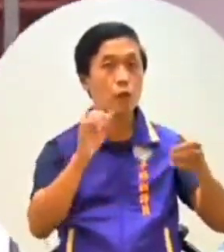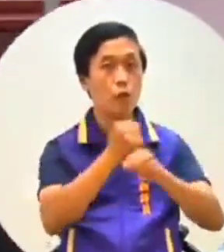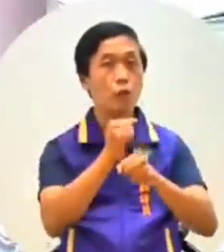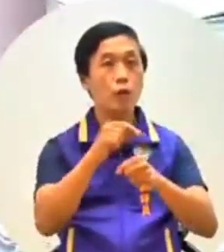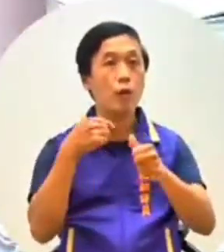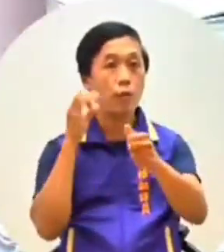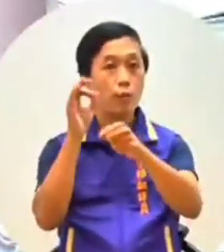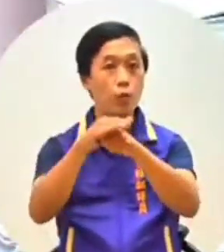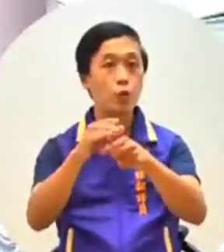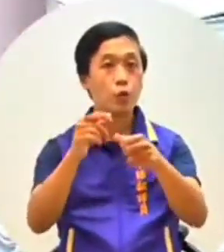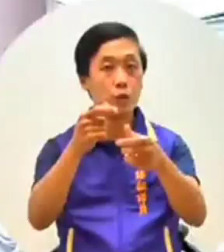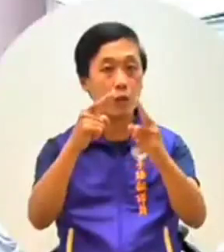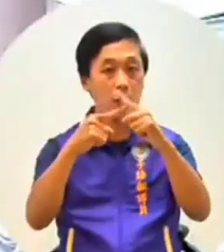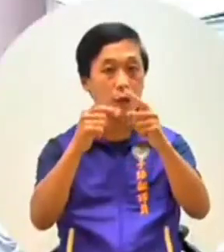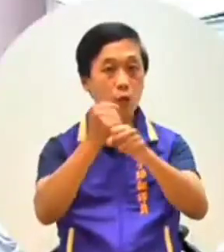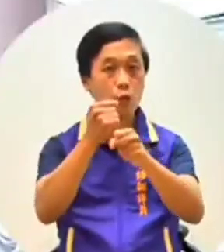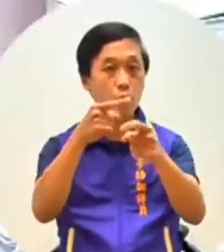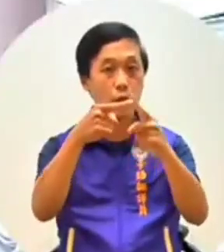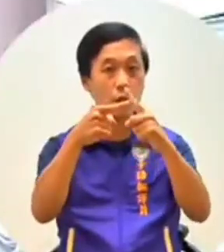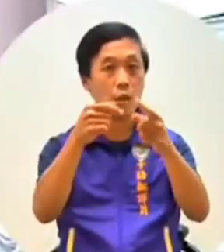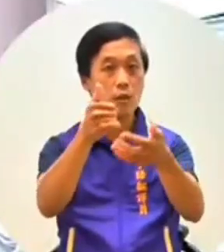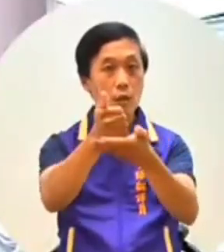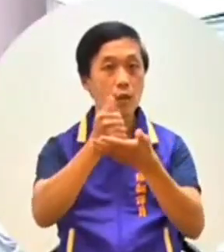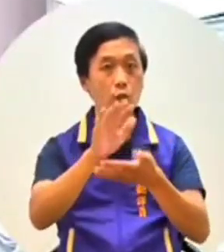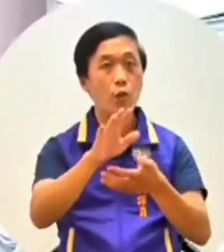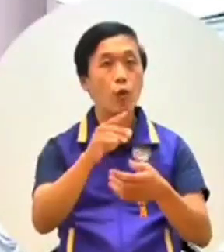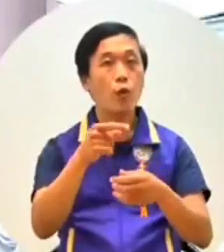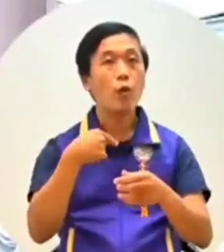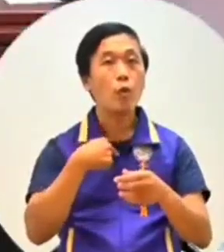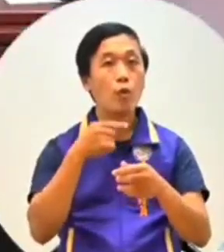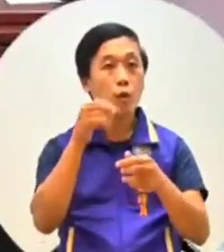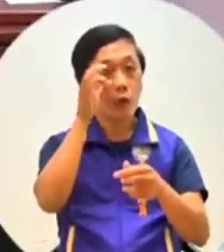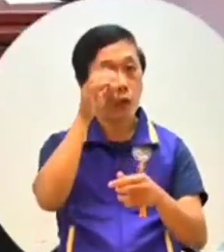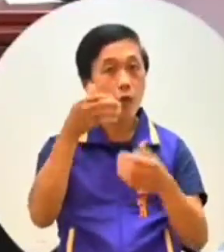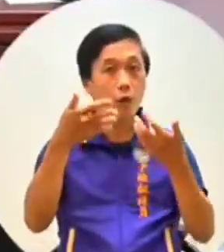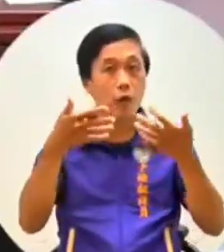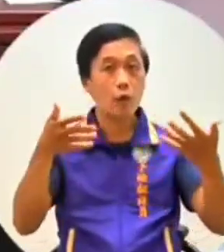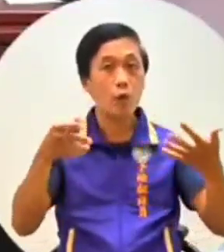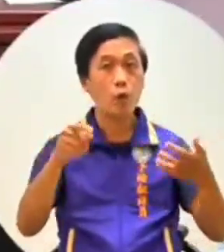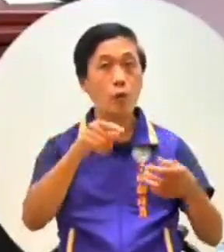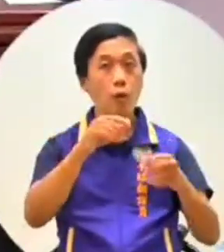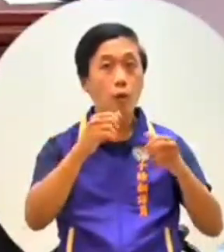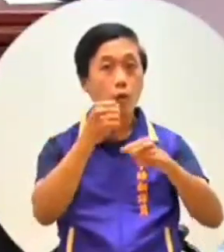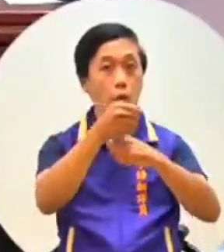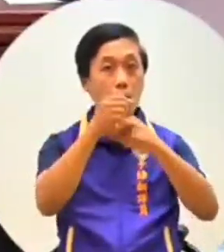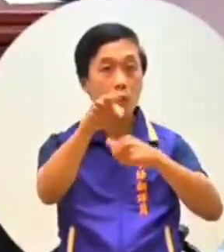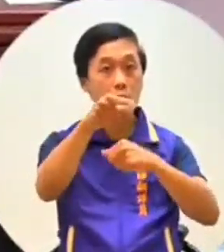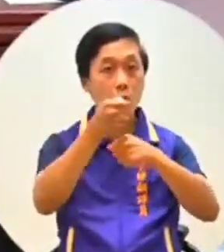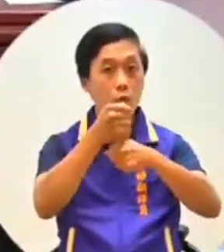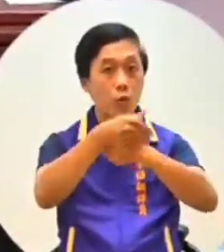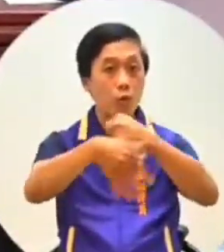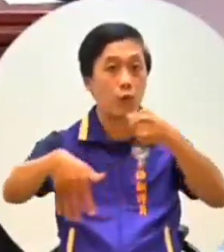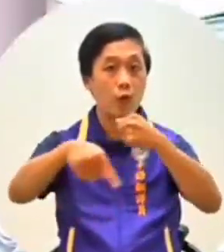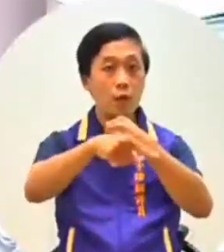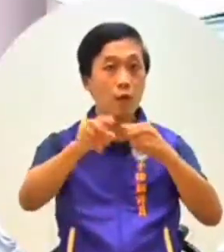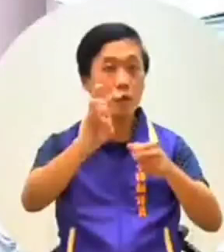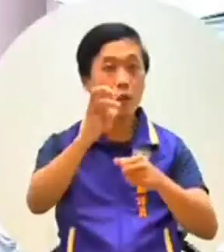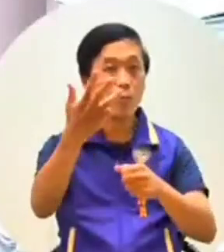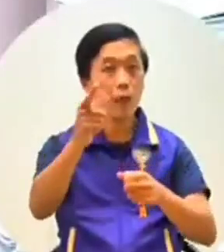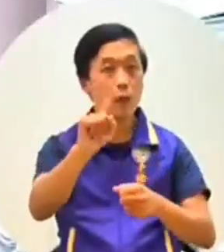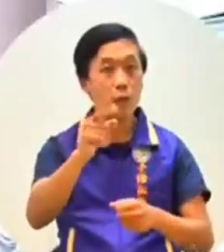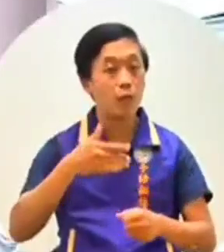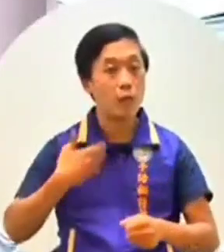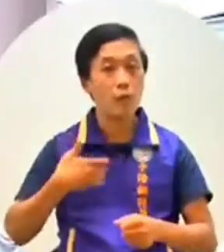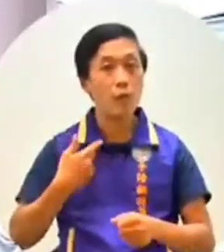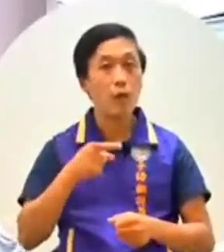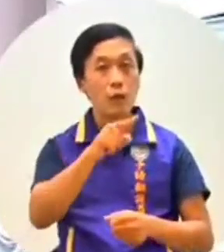事费跟嘿。 好，来请坐。但我看好像有蛮多同仁不了解到底是哪38个，